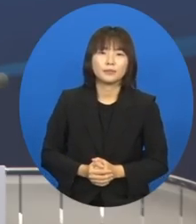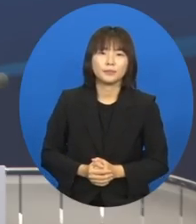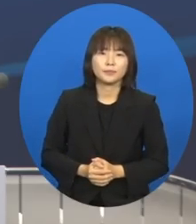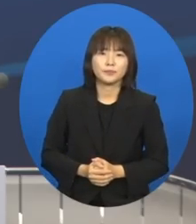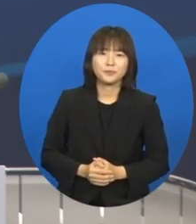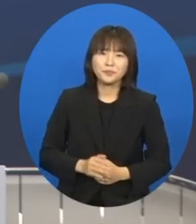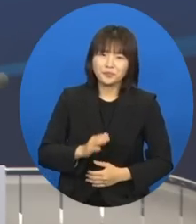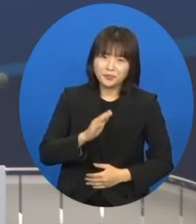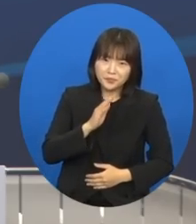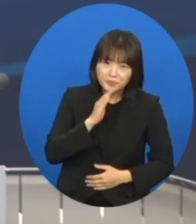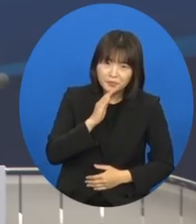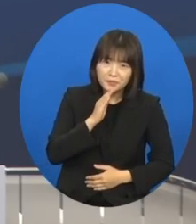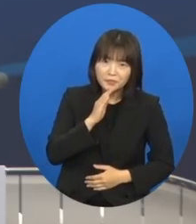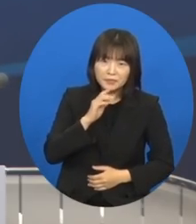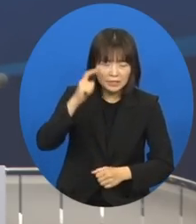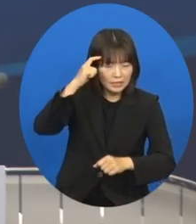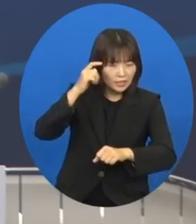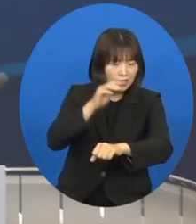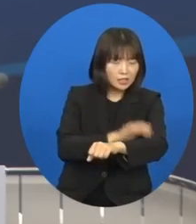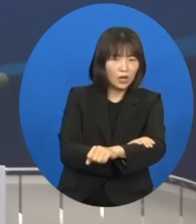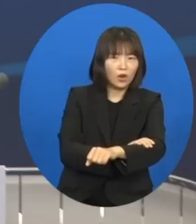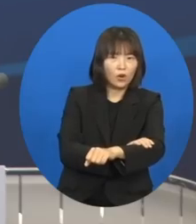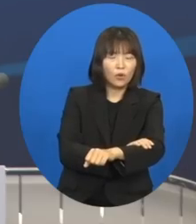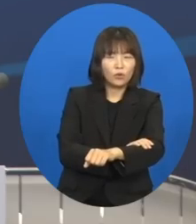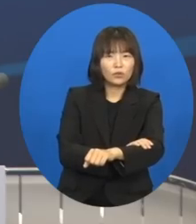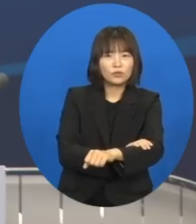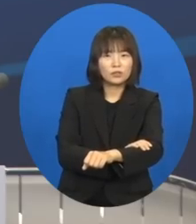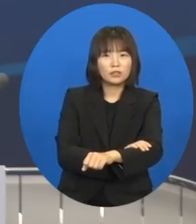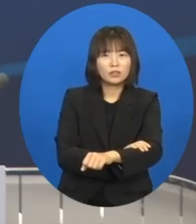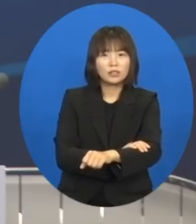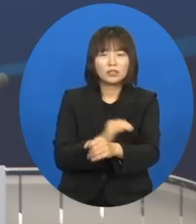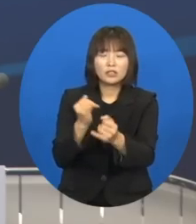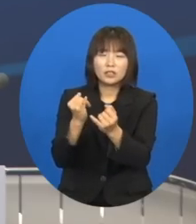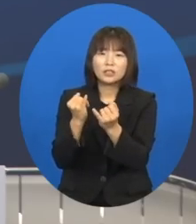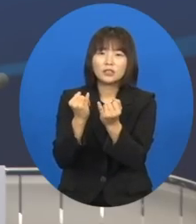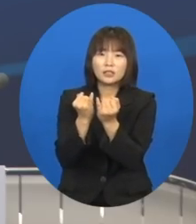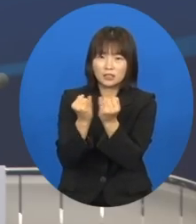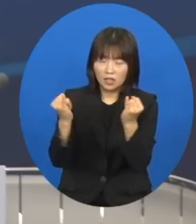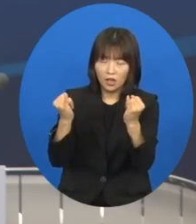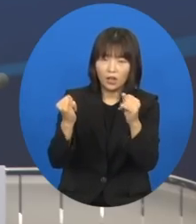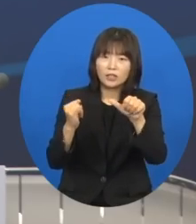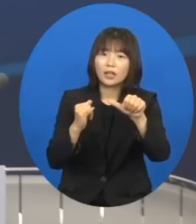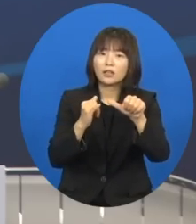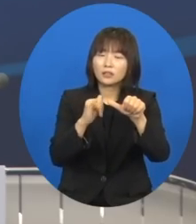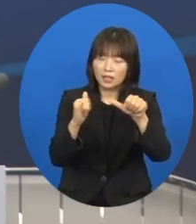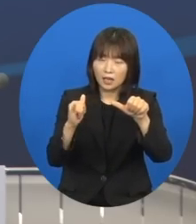정말 슬기로운 다섯 처녀처럼 기름등불 예배하고 계신가요?